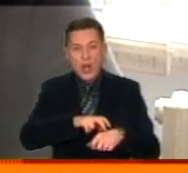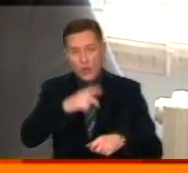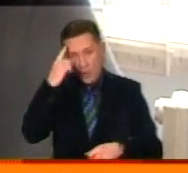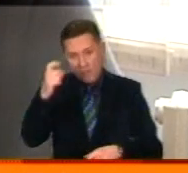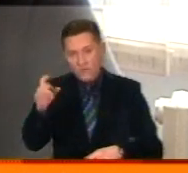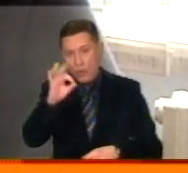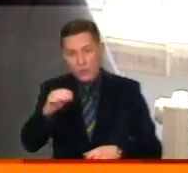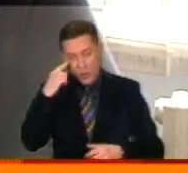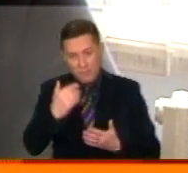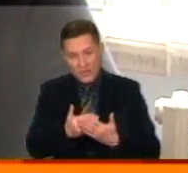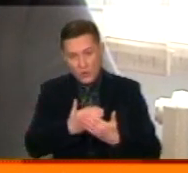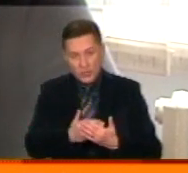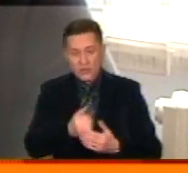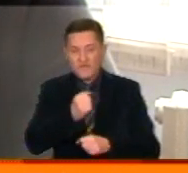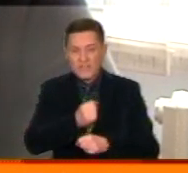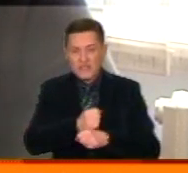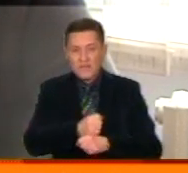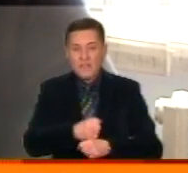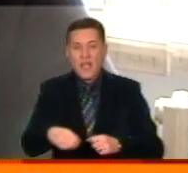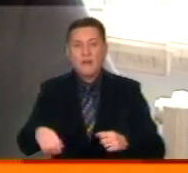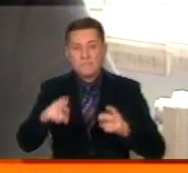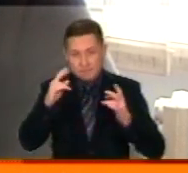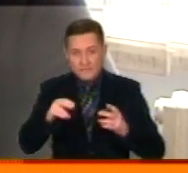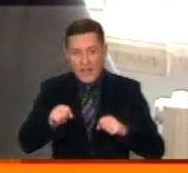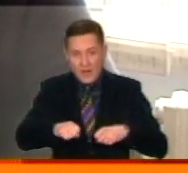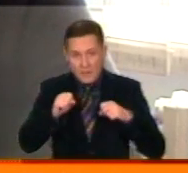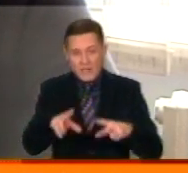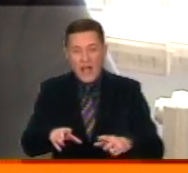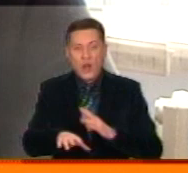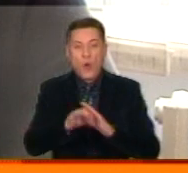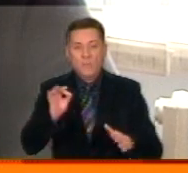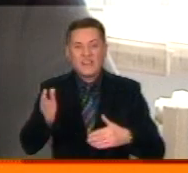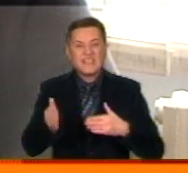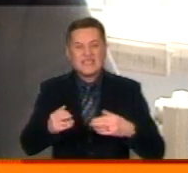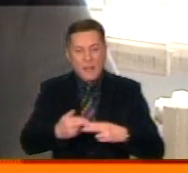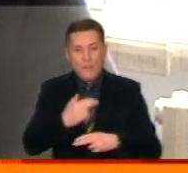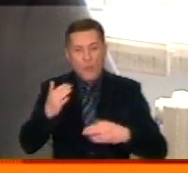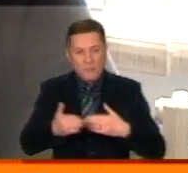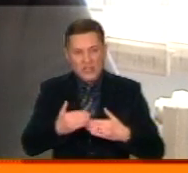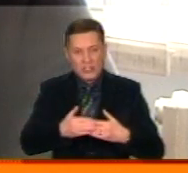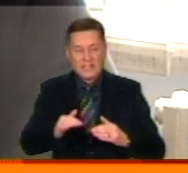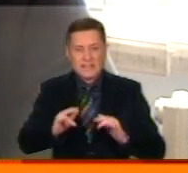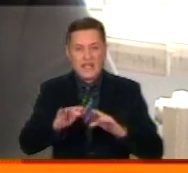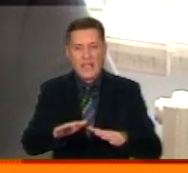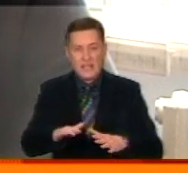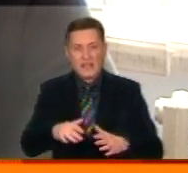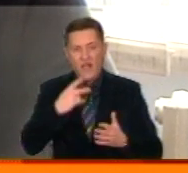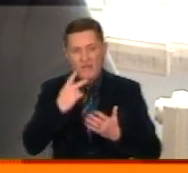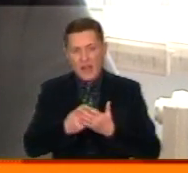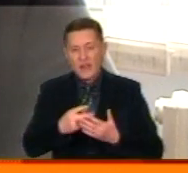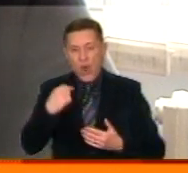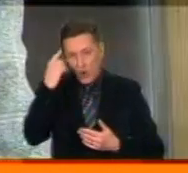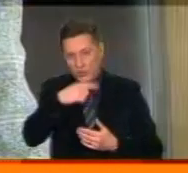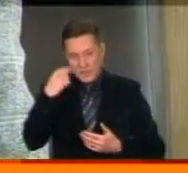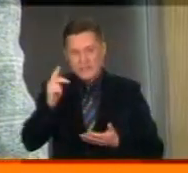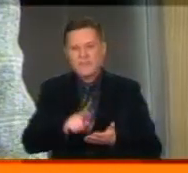пидозру у внем криминального правопорушення та обрано запо за зах у выгляд особистого